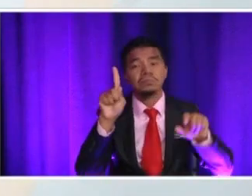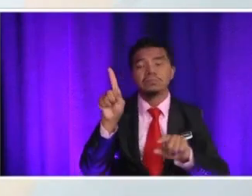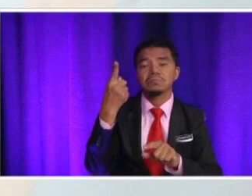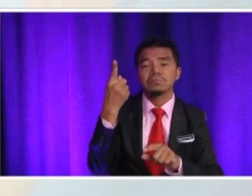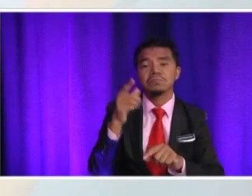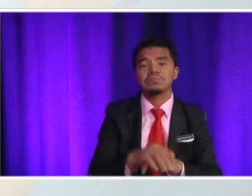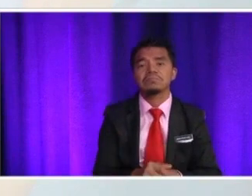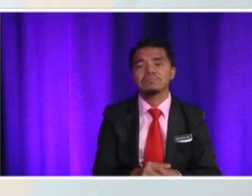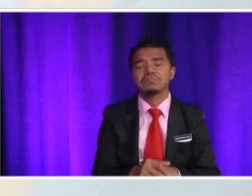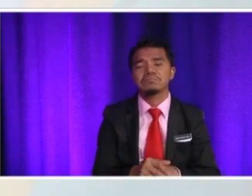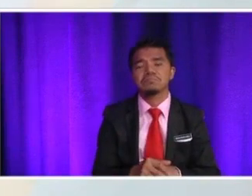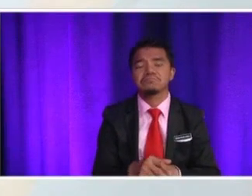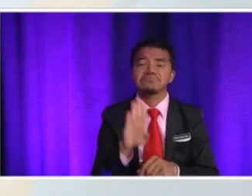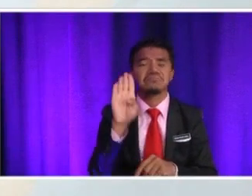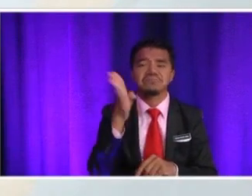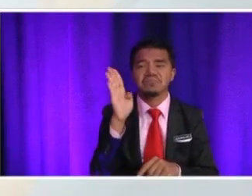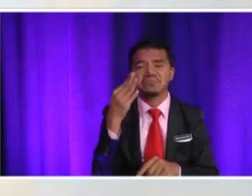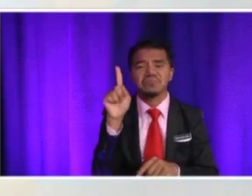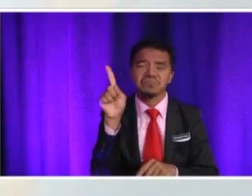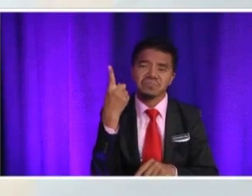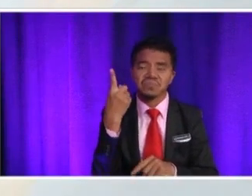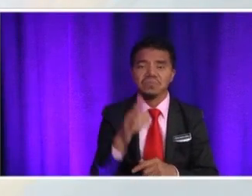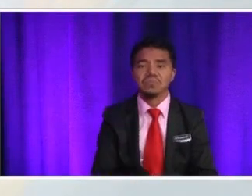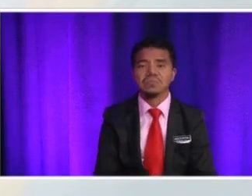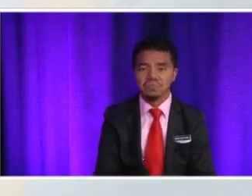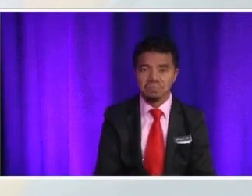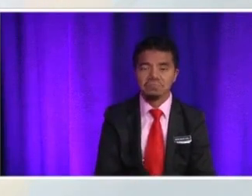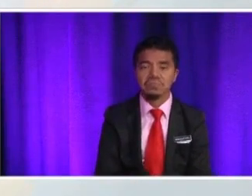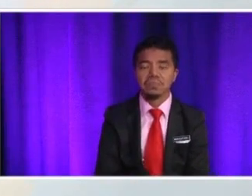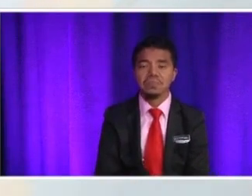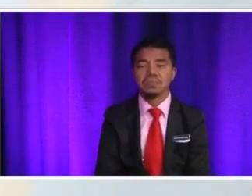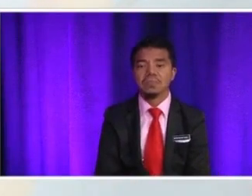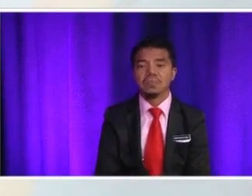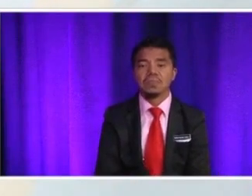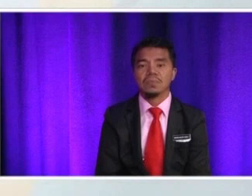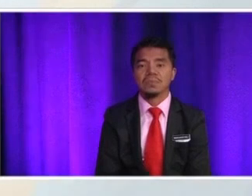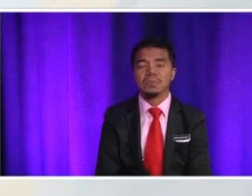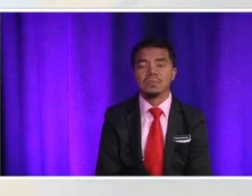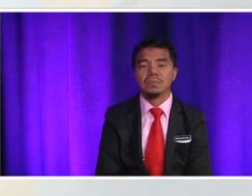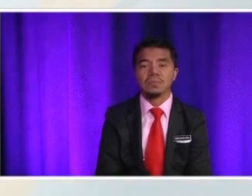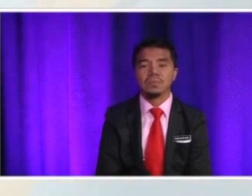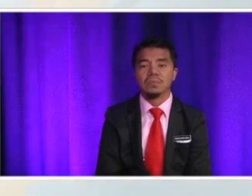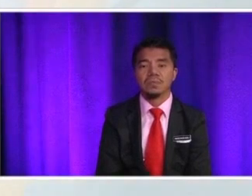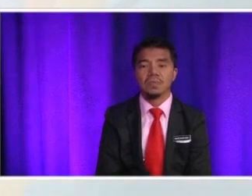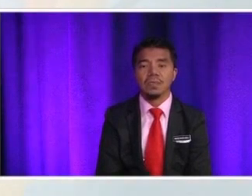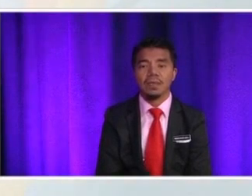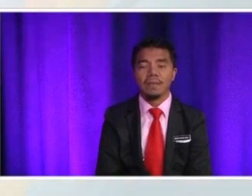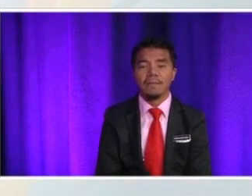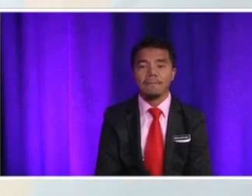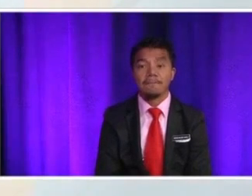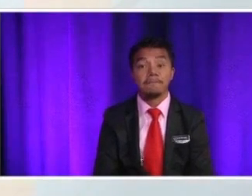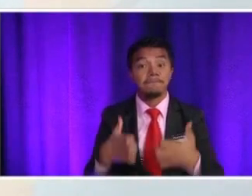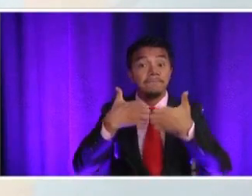dan kurang menarik. Sebab dia punya menggunakan kain rentang saja kan? Okey, jadi elemen